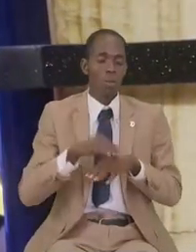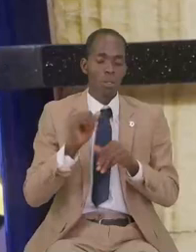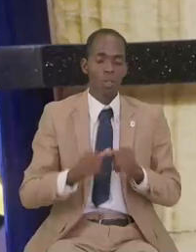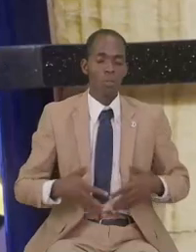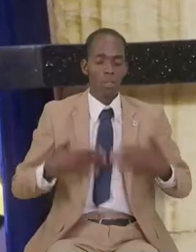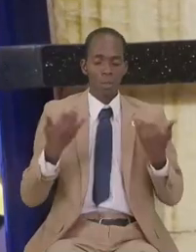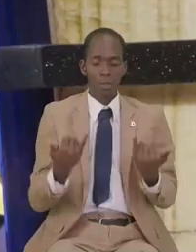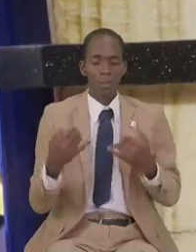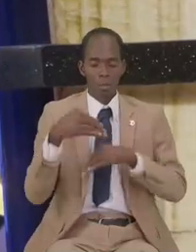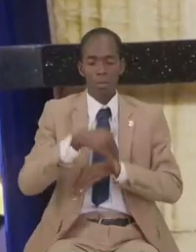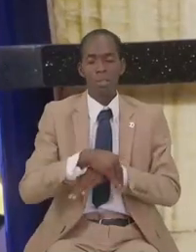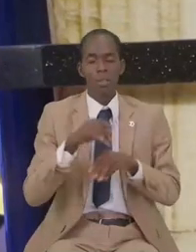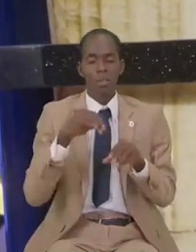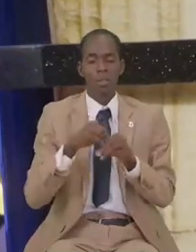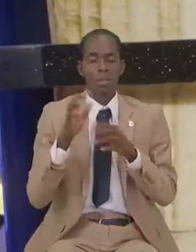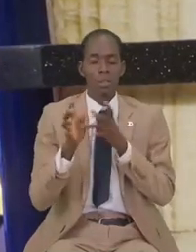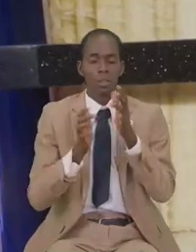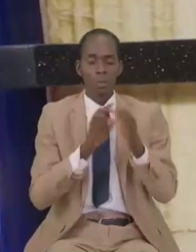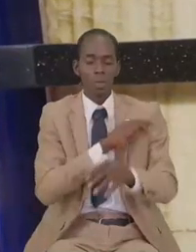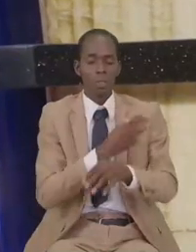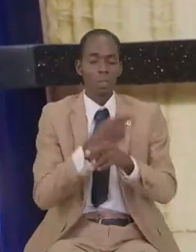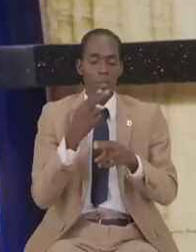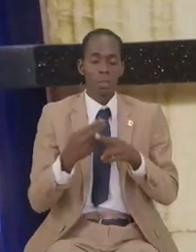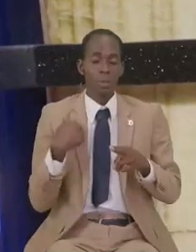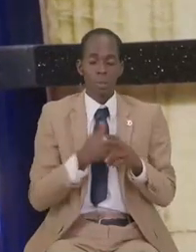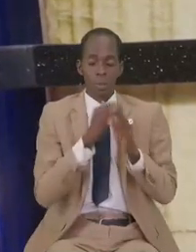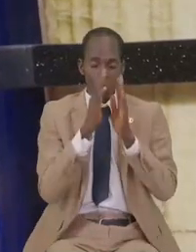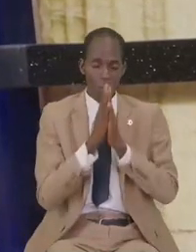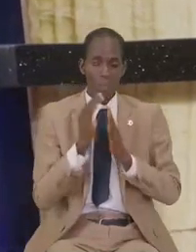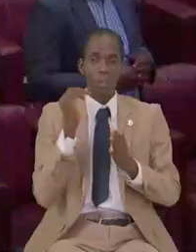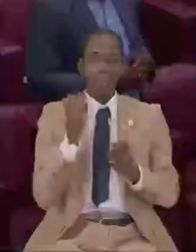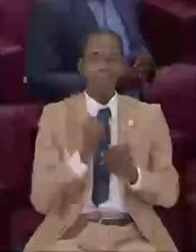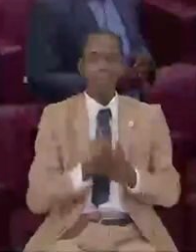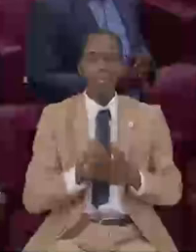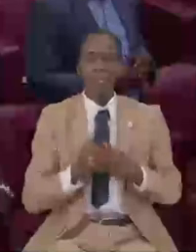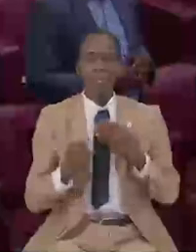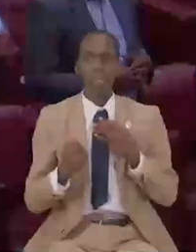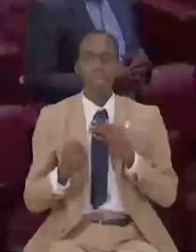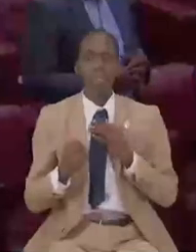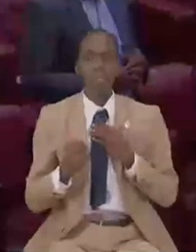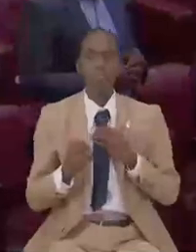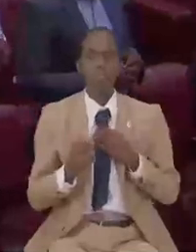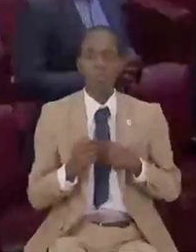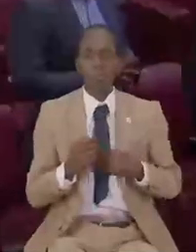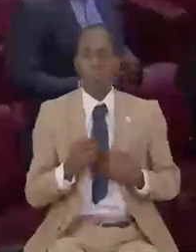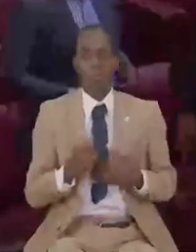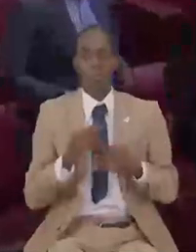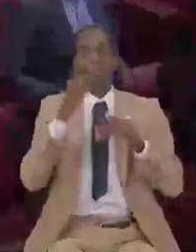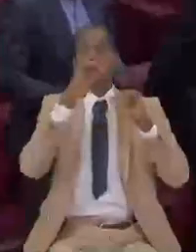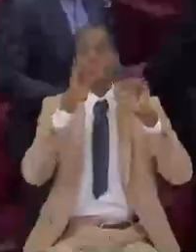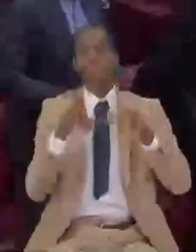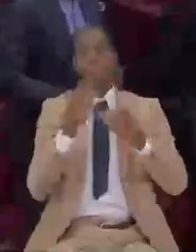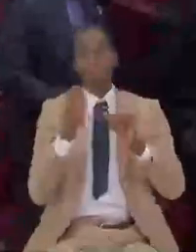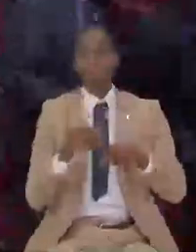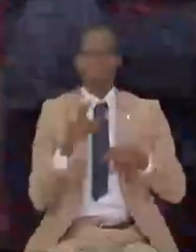répandues sur toute vie même ce soir. Au nom puissant de Jésus, nous prions. Que le Seigneur vous bénisse, soyez-vous.